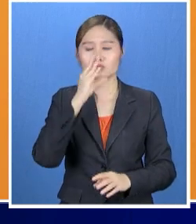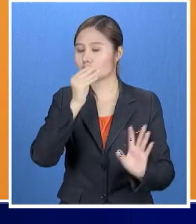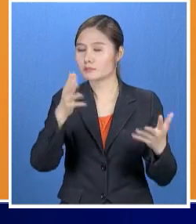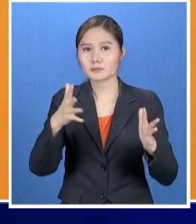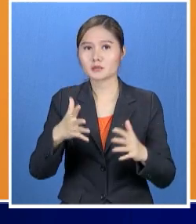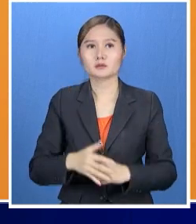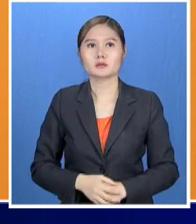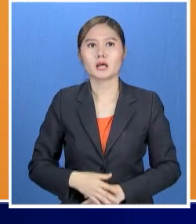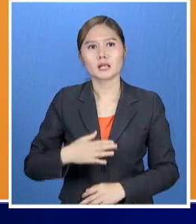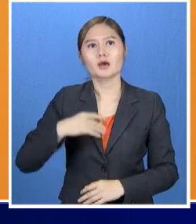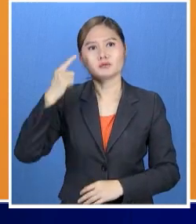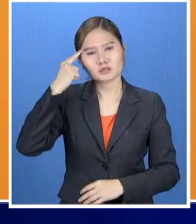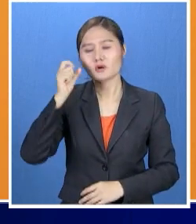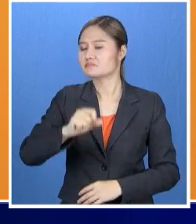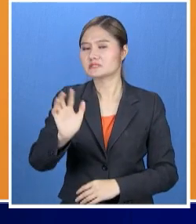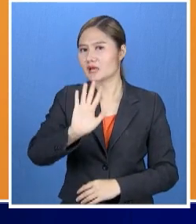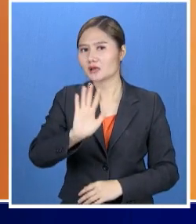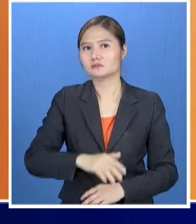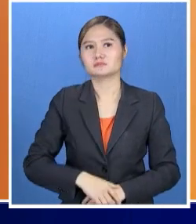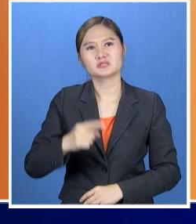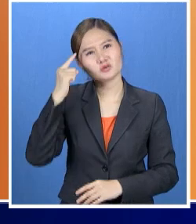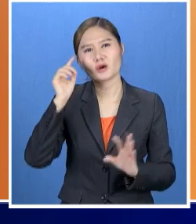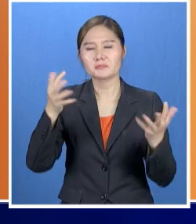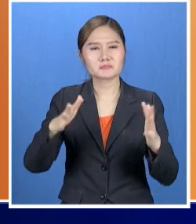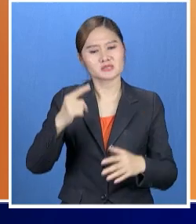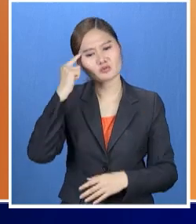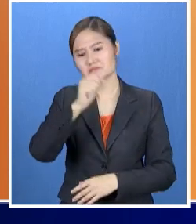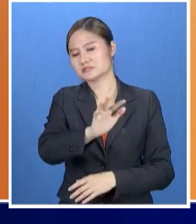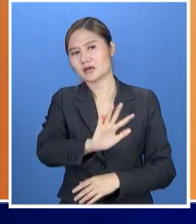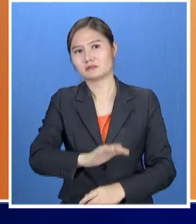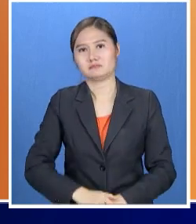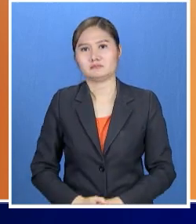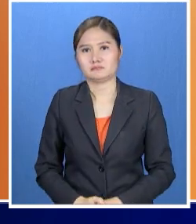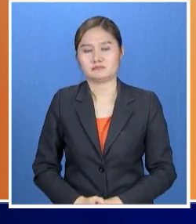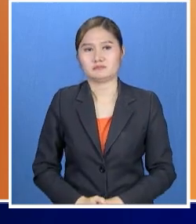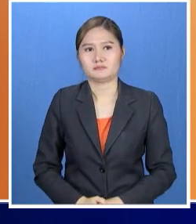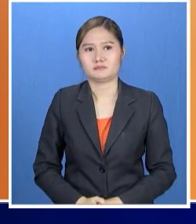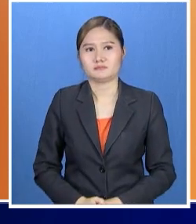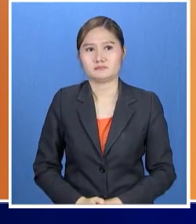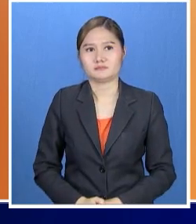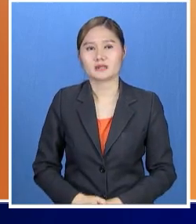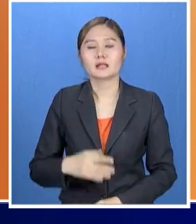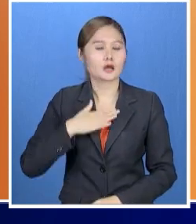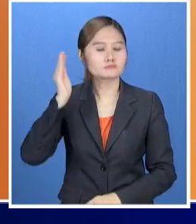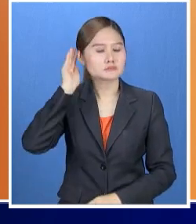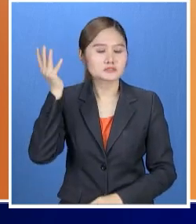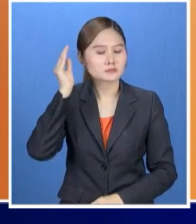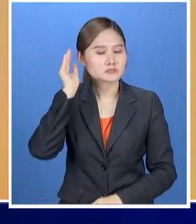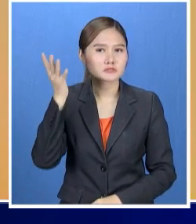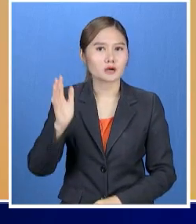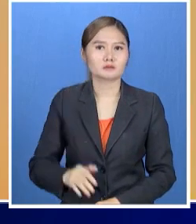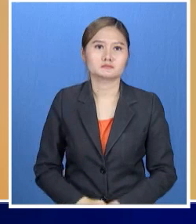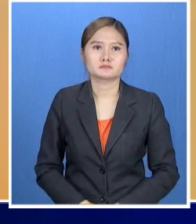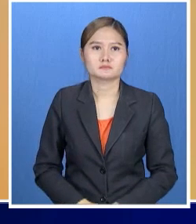ของเพิ่นแม่คิดว่าบ่แม่นบ่มีดอกบ่เป็นแบบนี้หรอกค่ะ ไม่เช ื่อ ค่ะ แม่บ่เชื่อเลยค่ะ